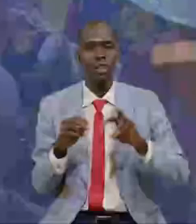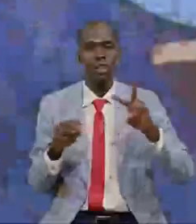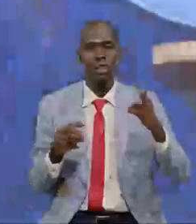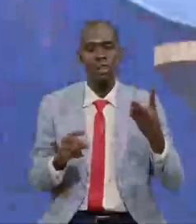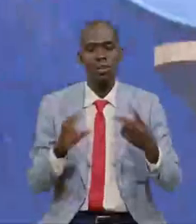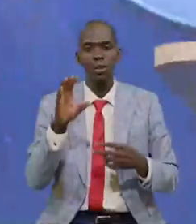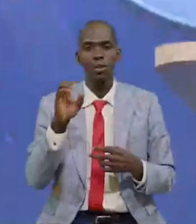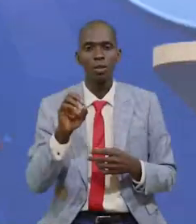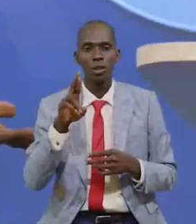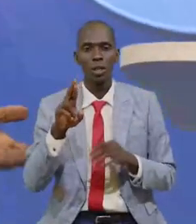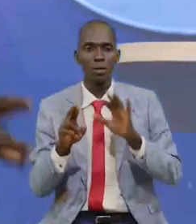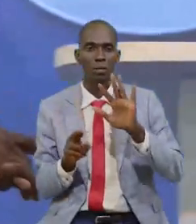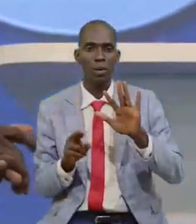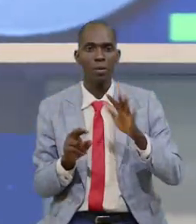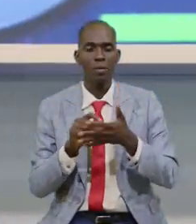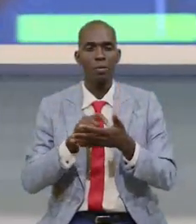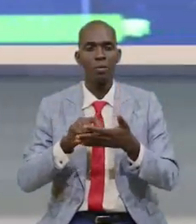Deuxième Corinthiens 5.